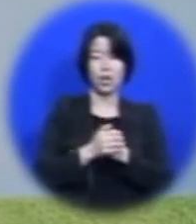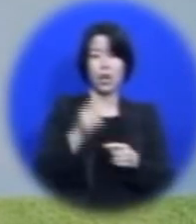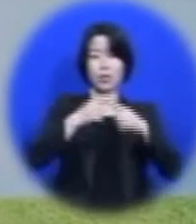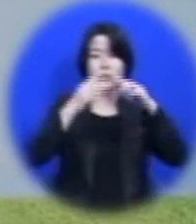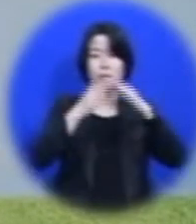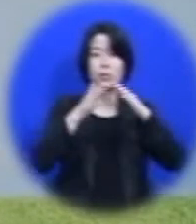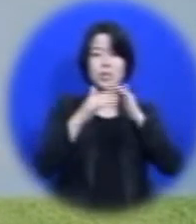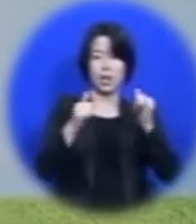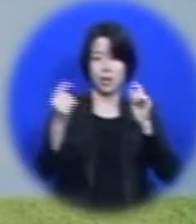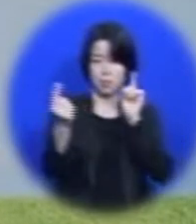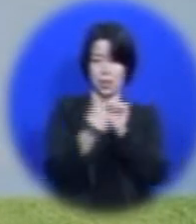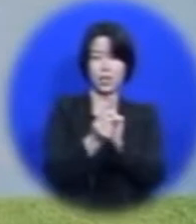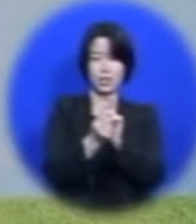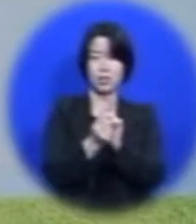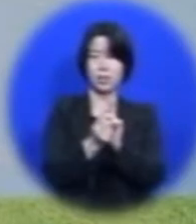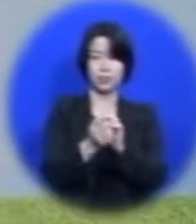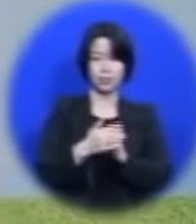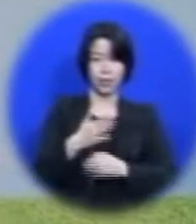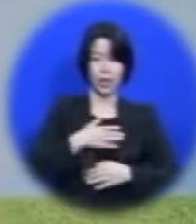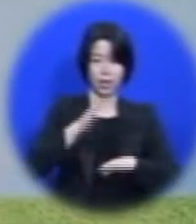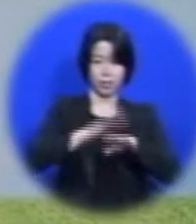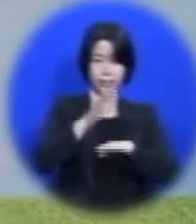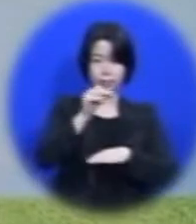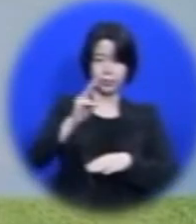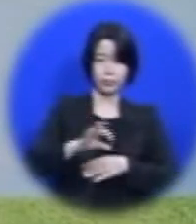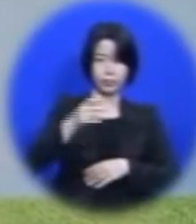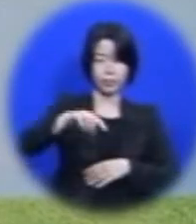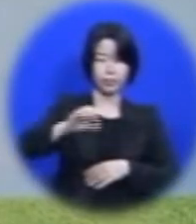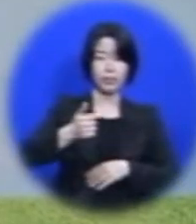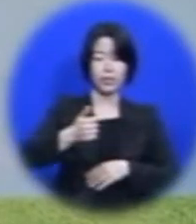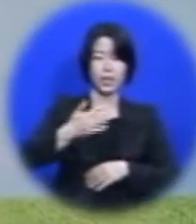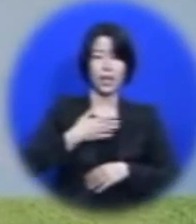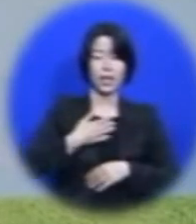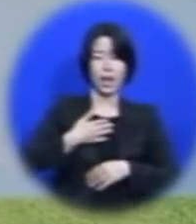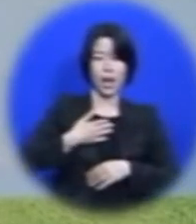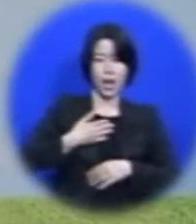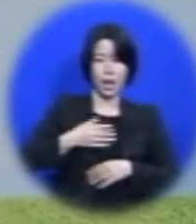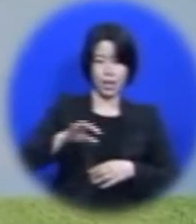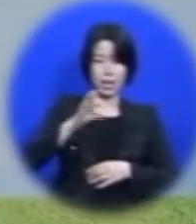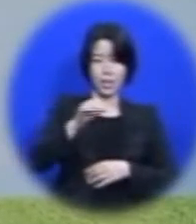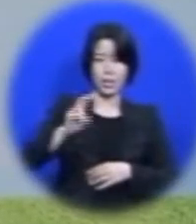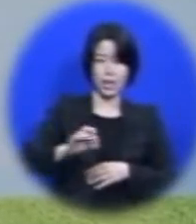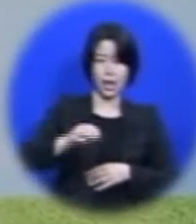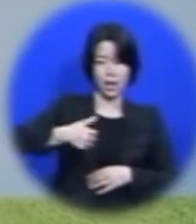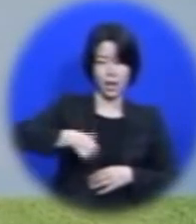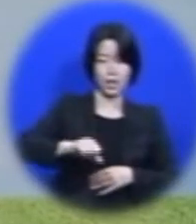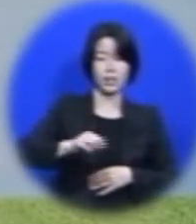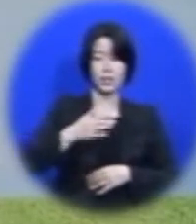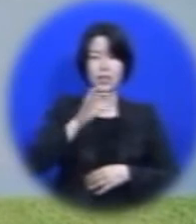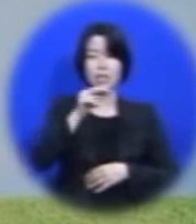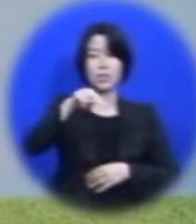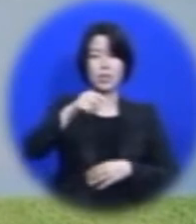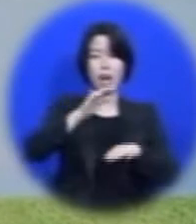교인들을 만나서 제가 손양원 목사님의 양자 안재선입니다. 저희 아버님이